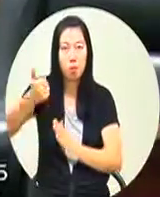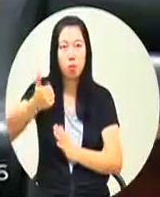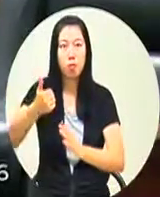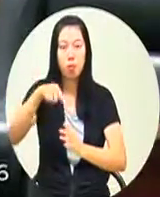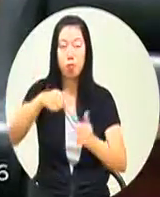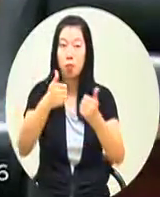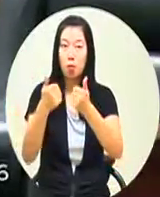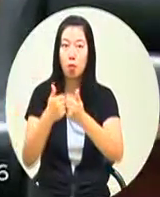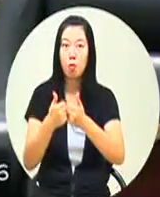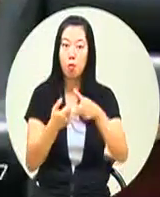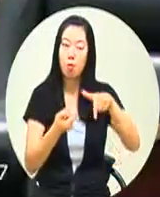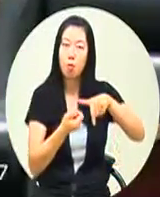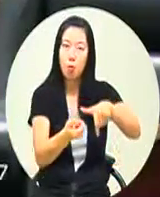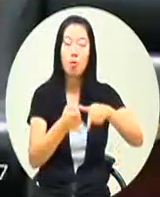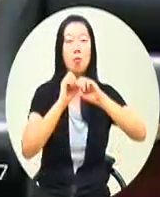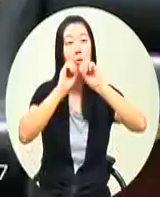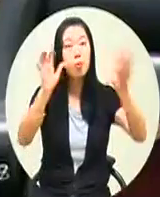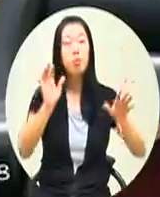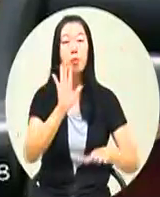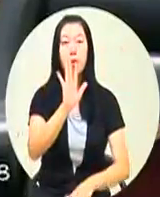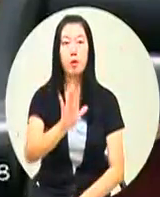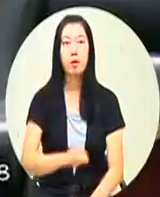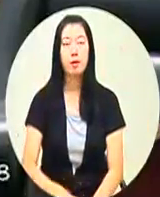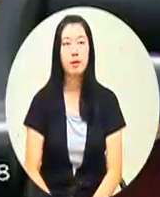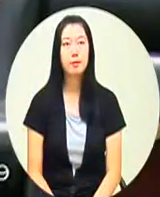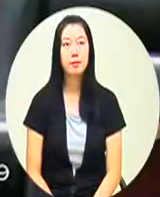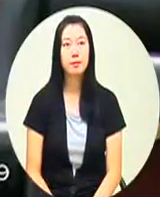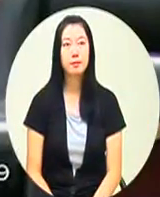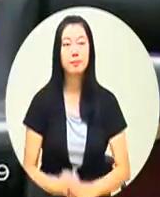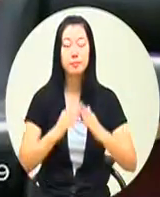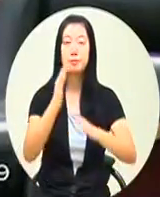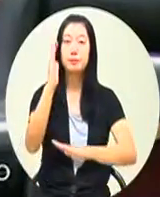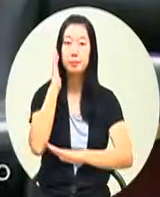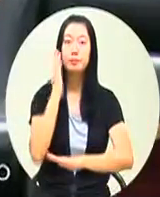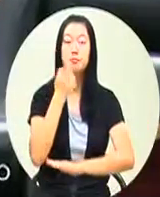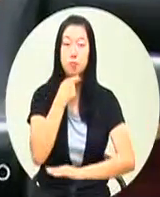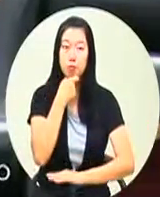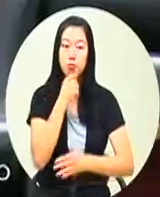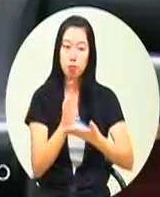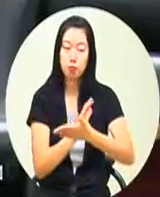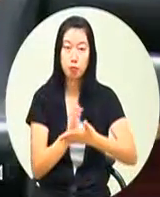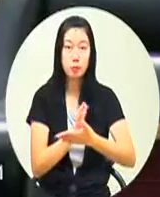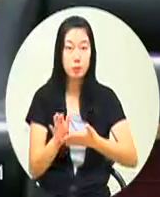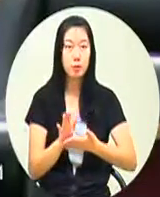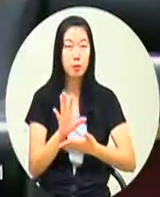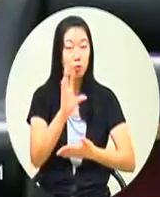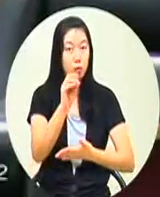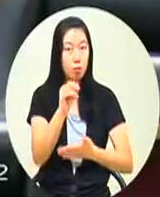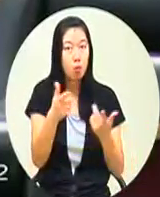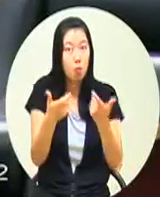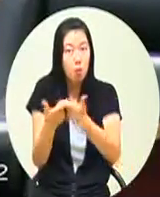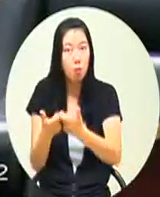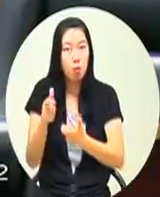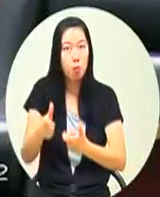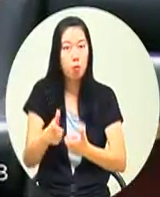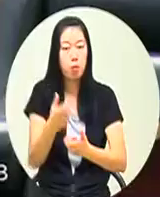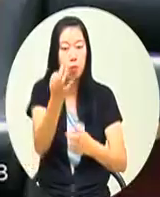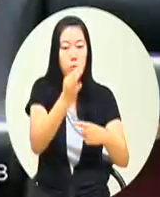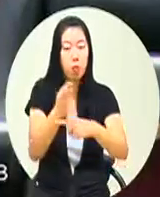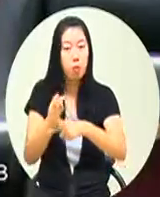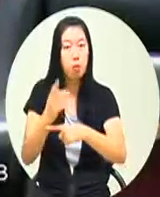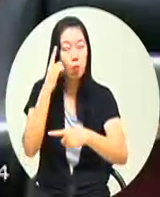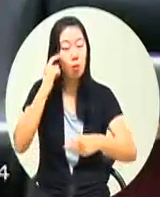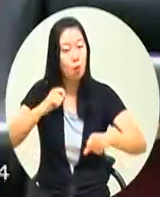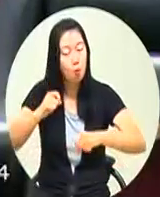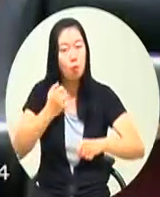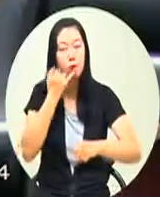都有公开的这样子讲过，这一段是否愿意去评估是不是有适当的减免方案来鼓